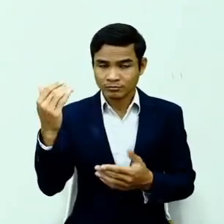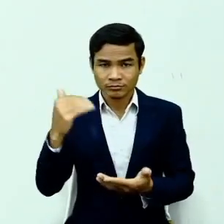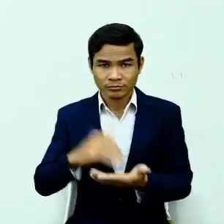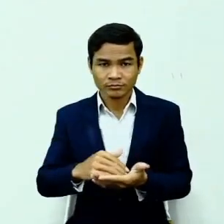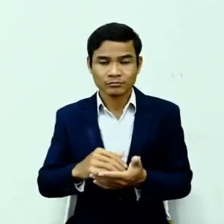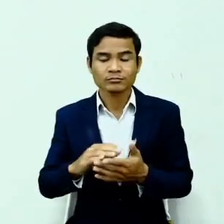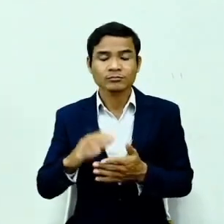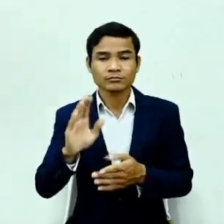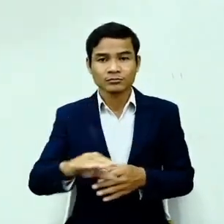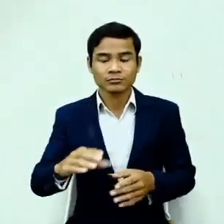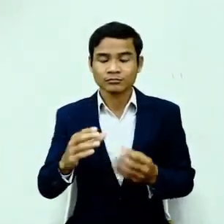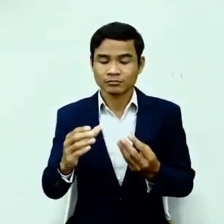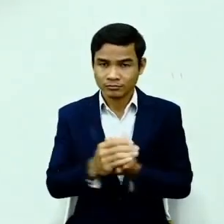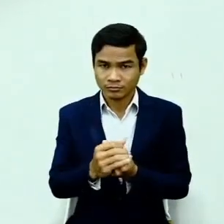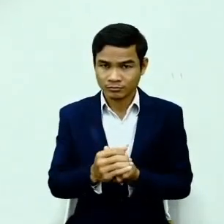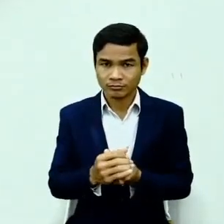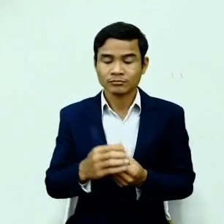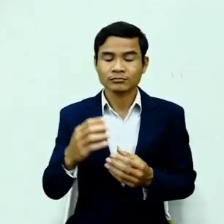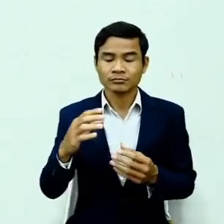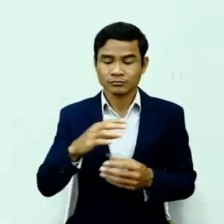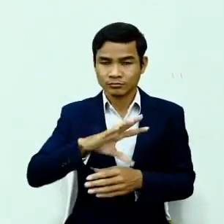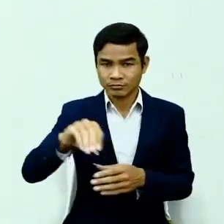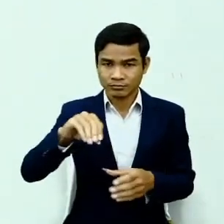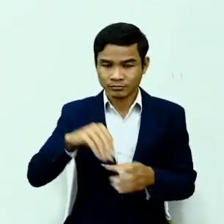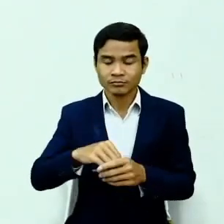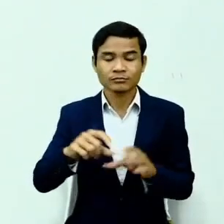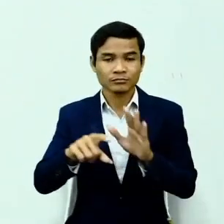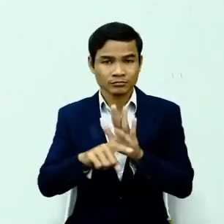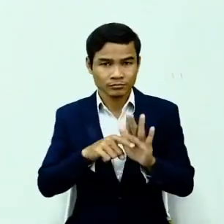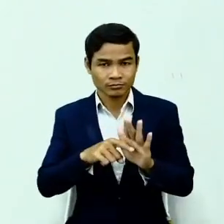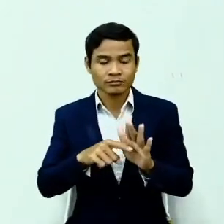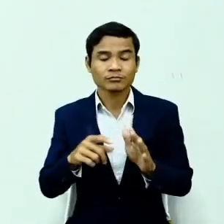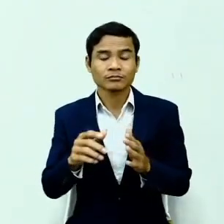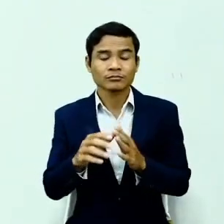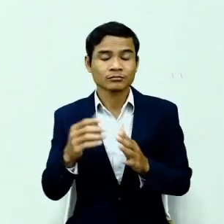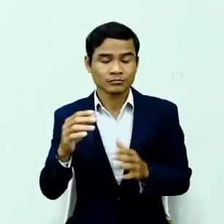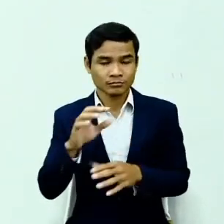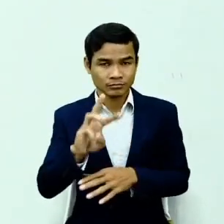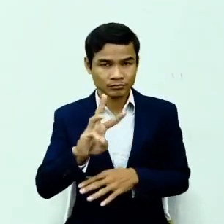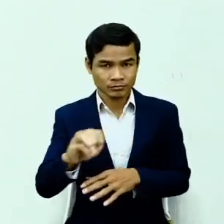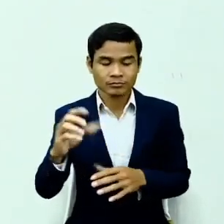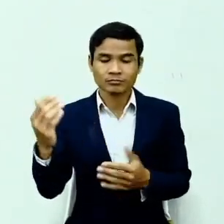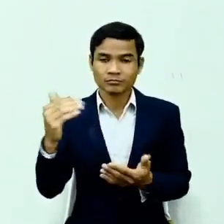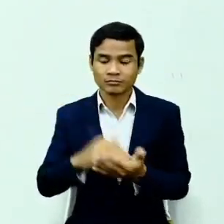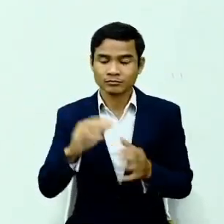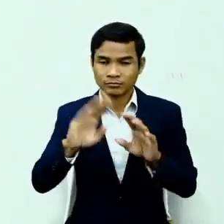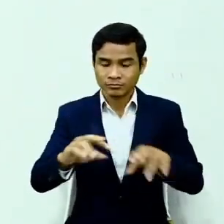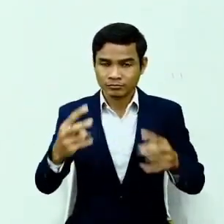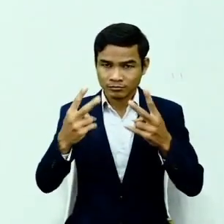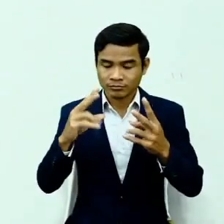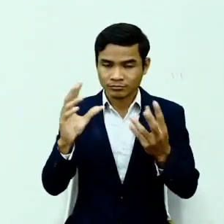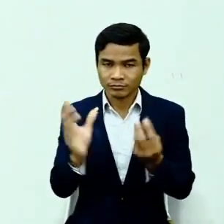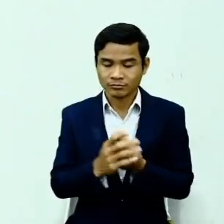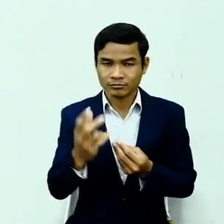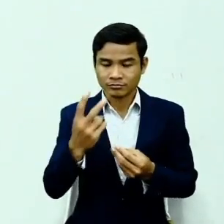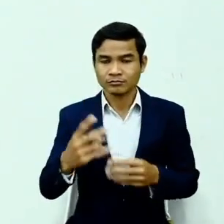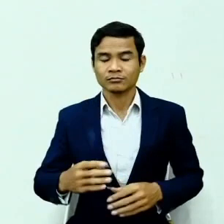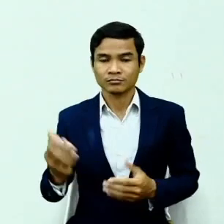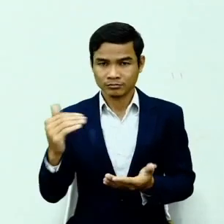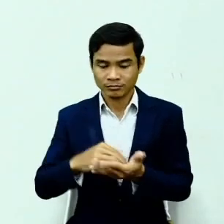nè cứu nâng vô chùm nuôn. Chà sở rộp nít một đó chùm mùi nâng. Chà xàm sập vĩnh chân con tạm đang thật ở khăn nè nè con á.